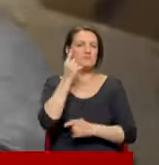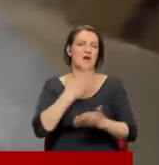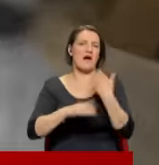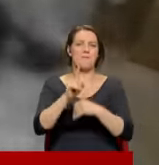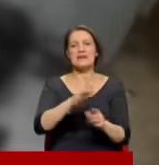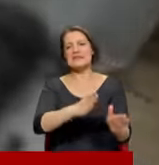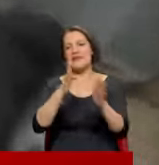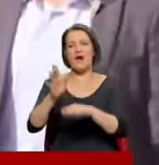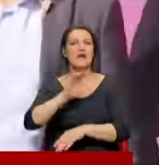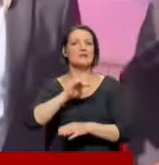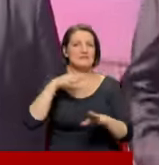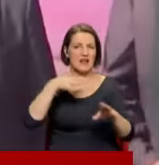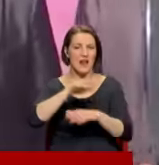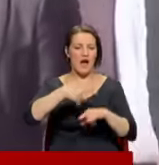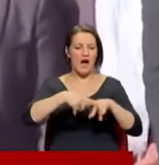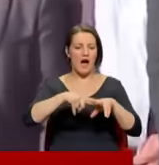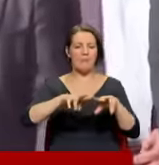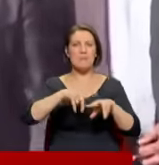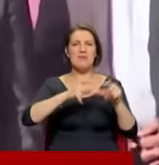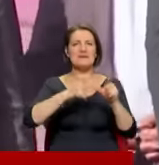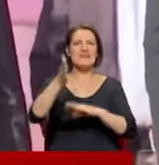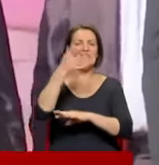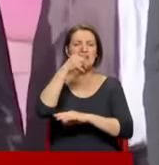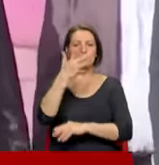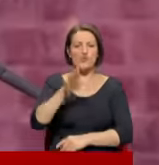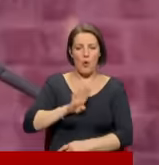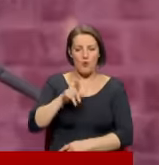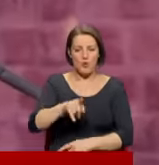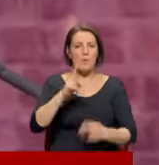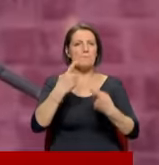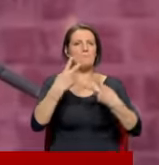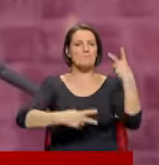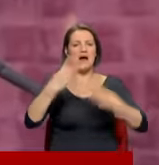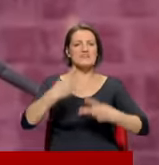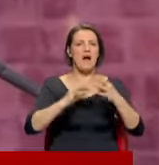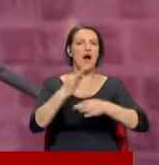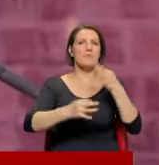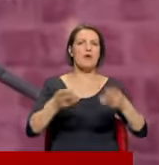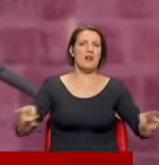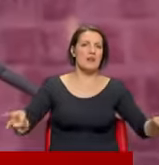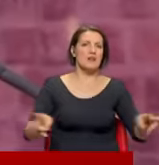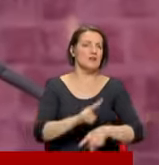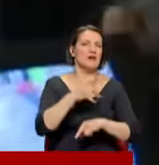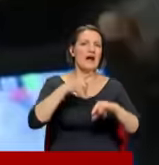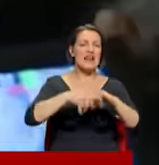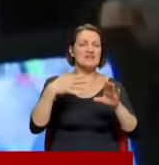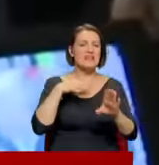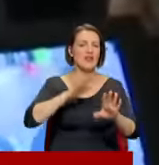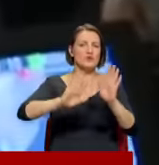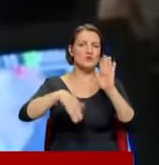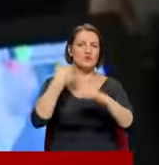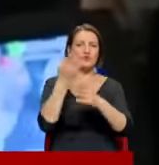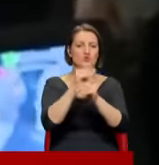Bir diğer saldırıdaysa Hamas lideri İsmail Haniye'nin 3 oğlu ve bazı akrabaları hayatını kaybetti. Haniye saldırı